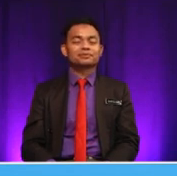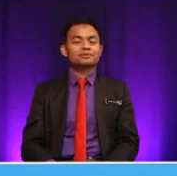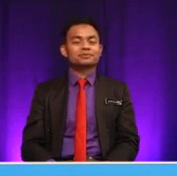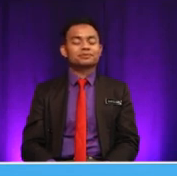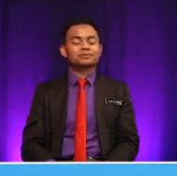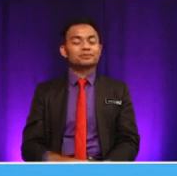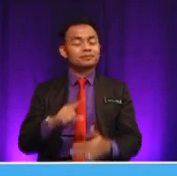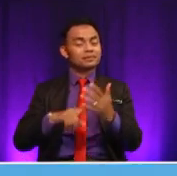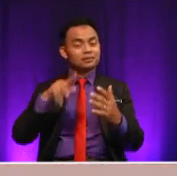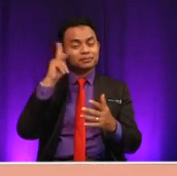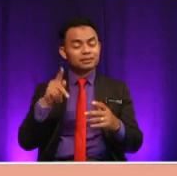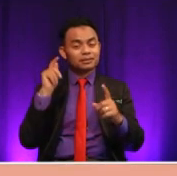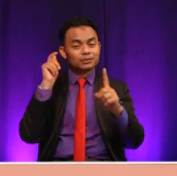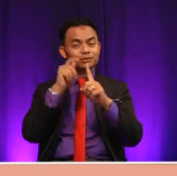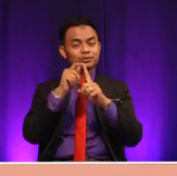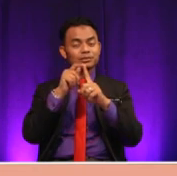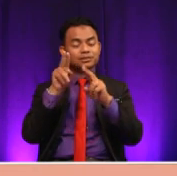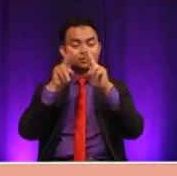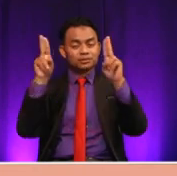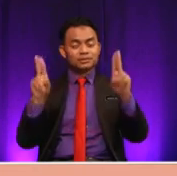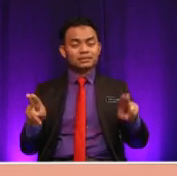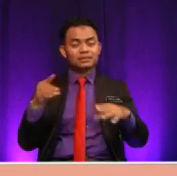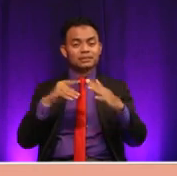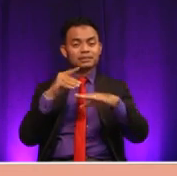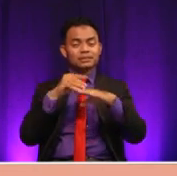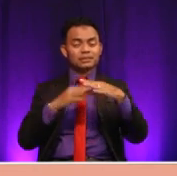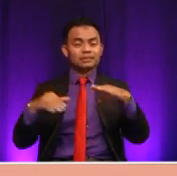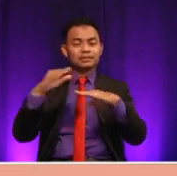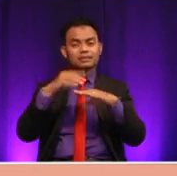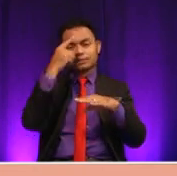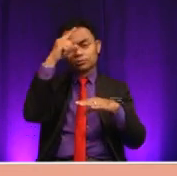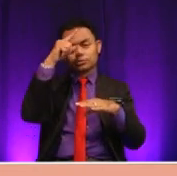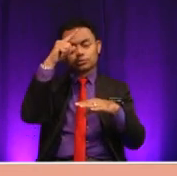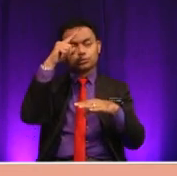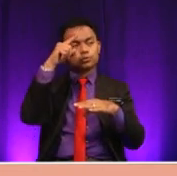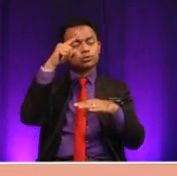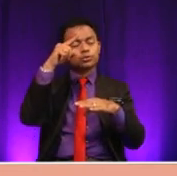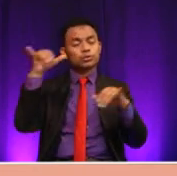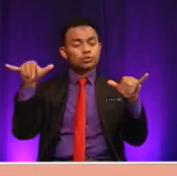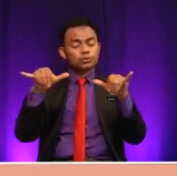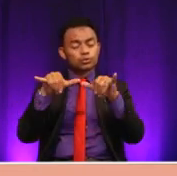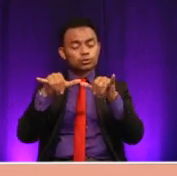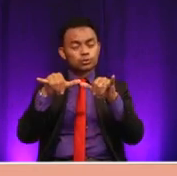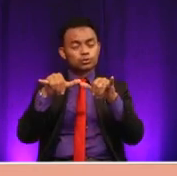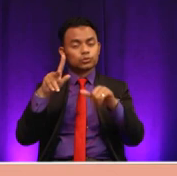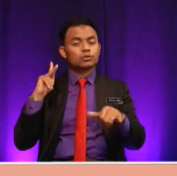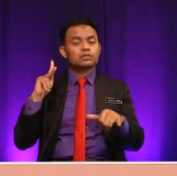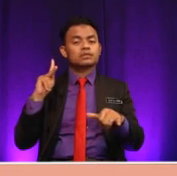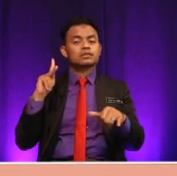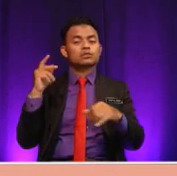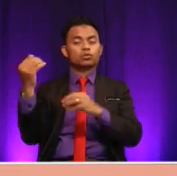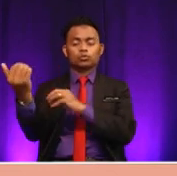Apakah tujuan ujian di atas untuk mengukur kuasa otot hamstring kita